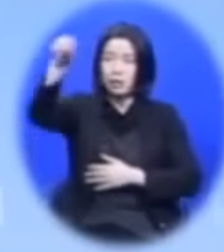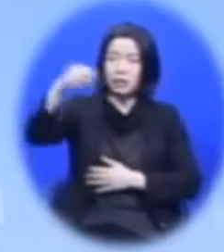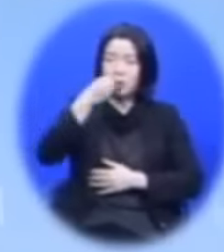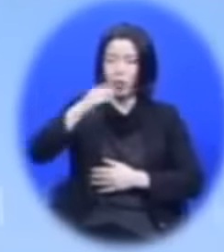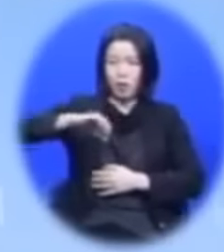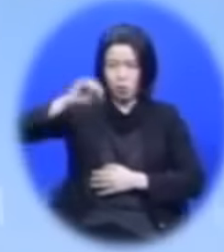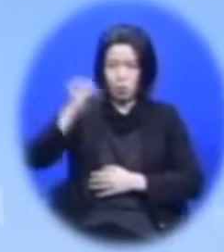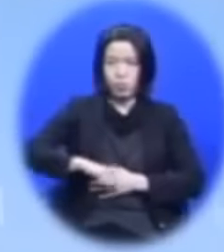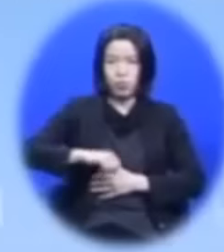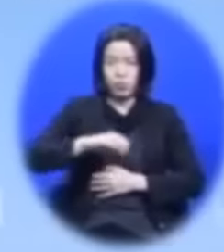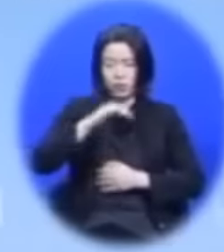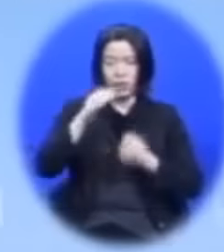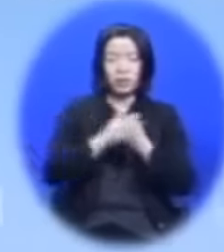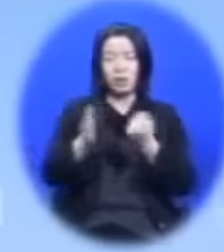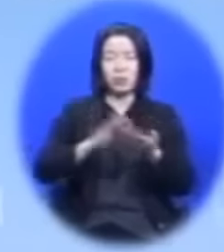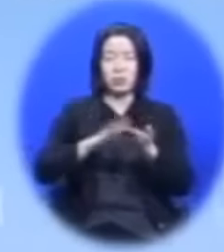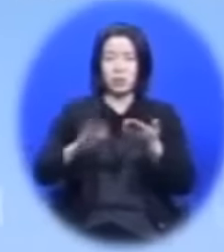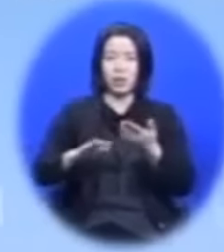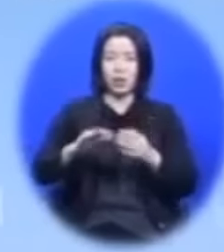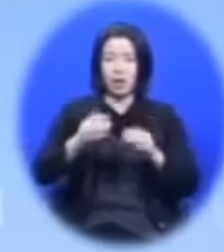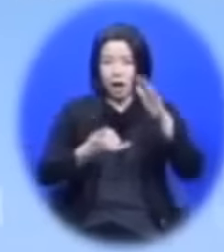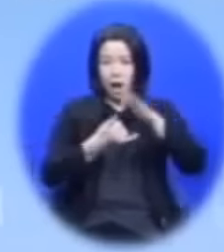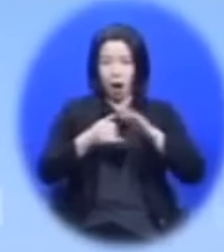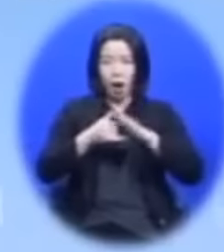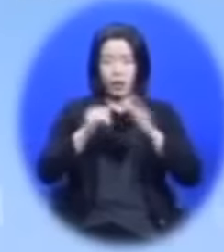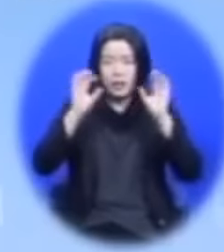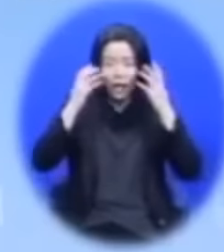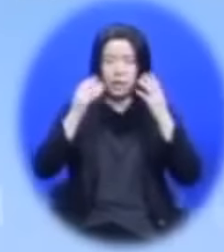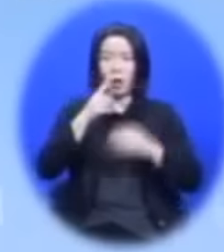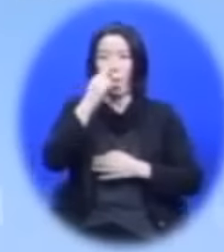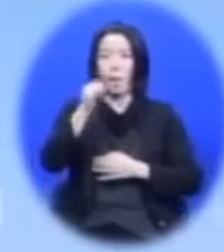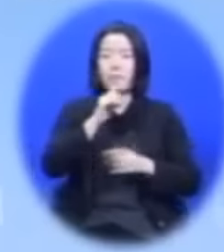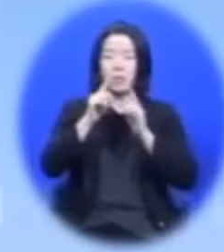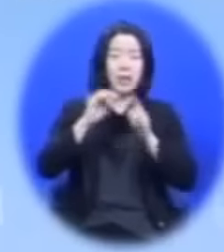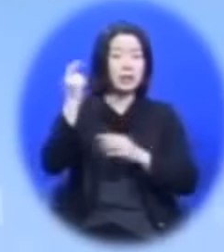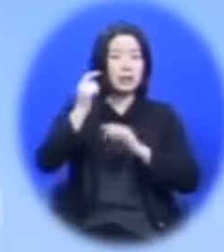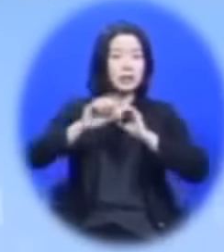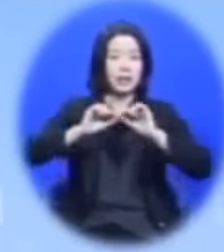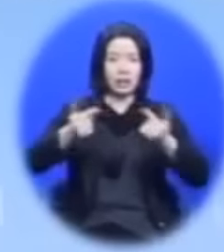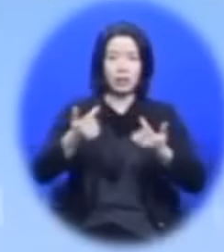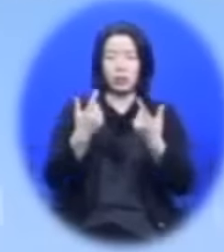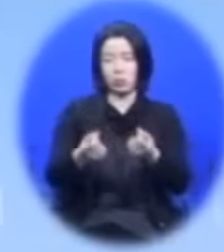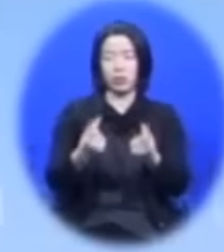불순종이에요. 어린아이가 엄마 말 안 듣는 것과 똑같아요.